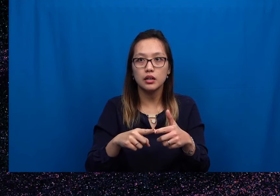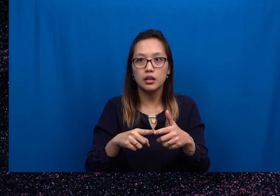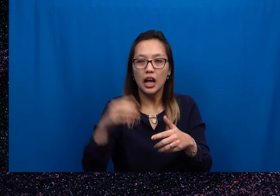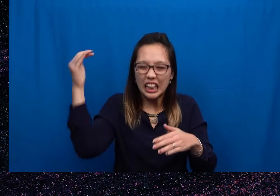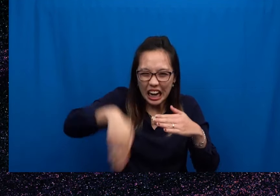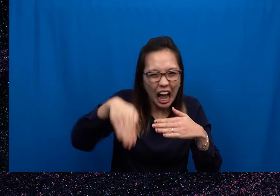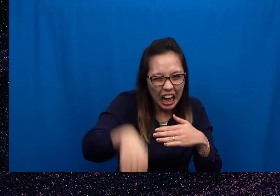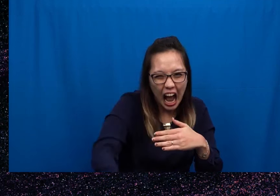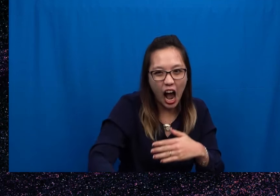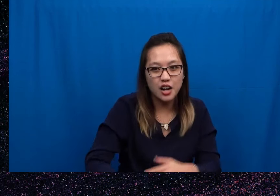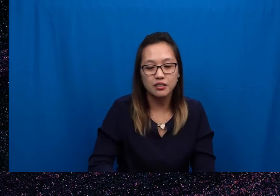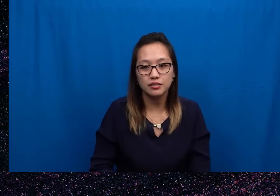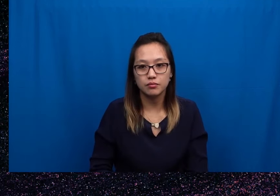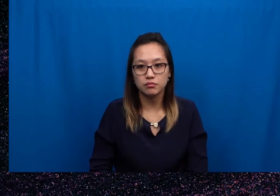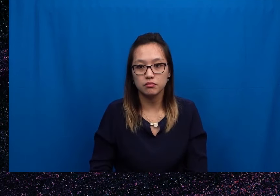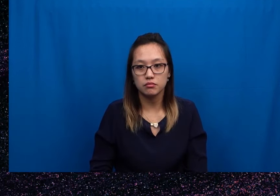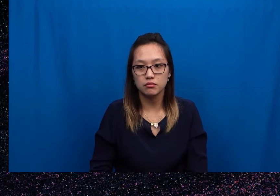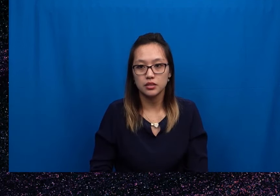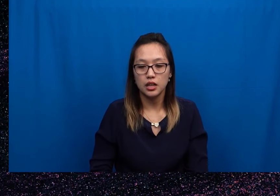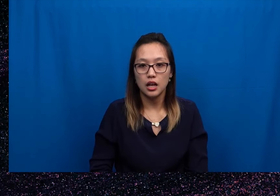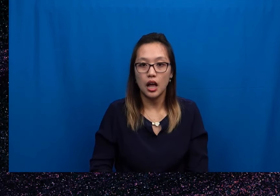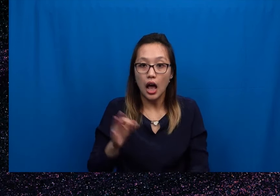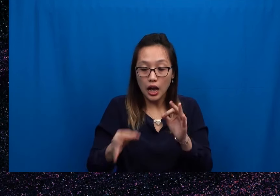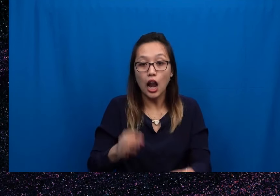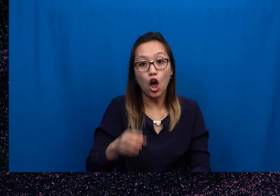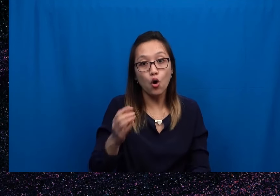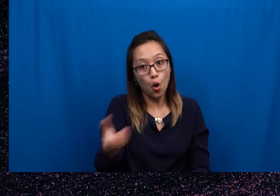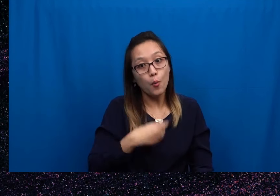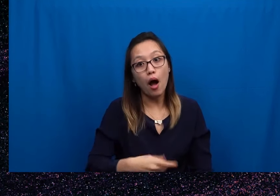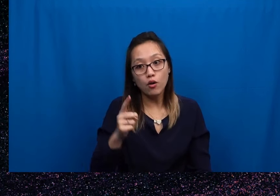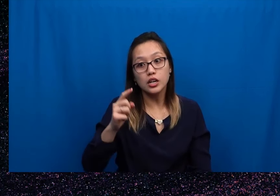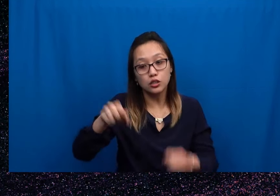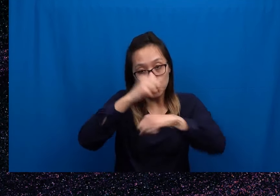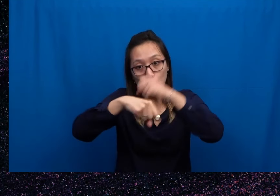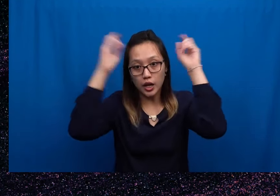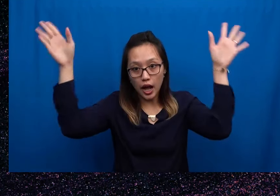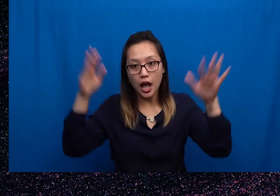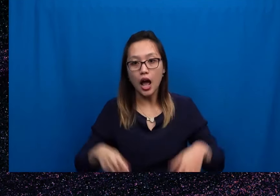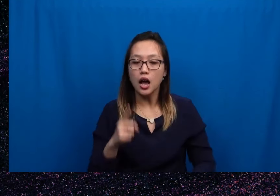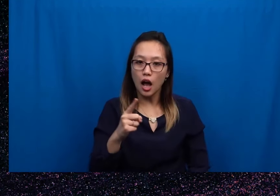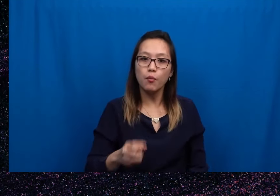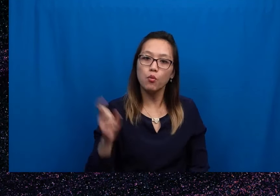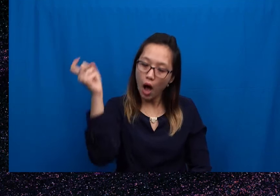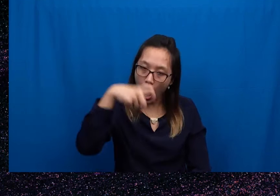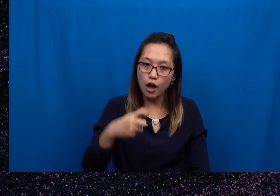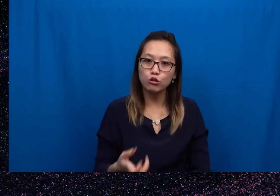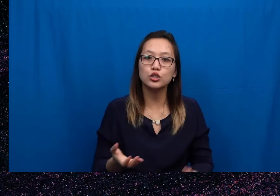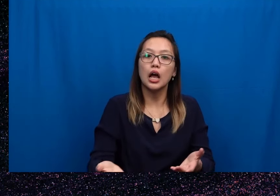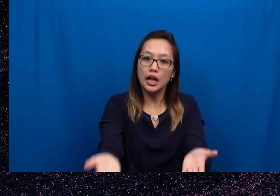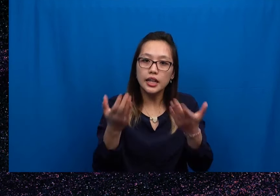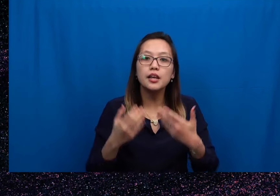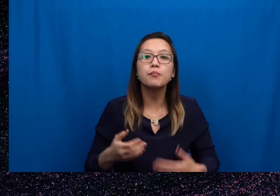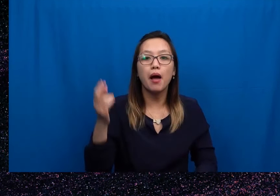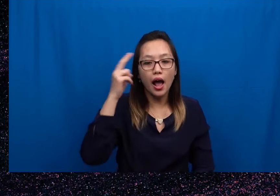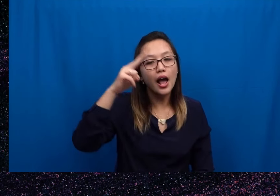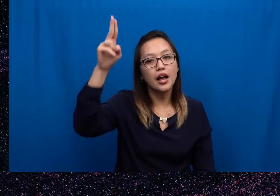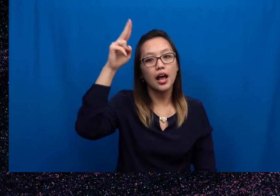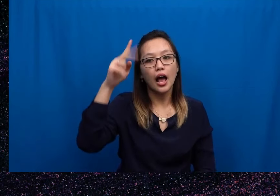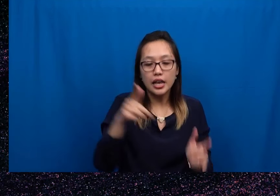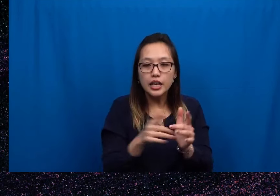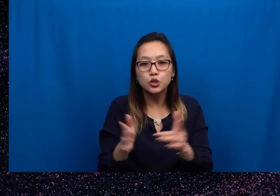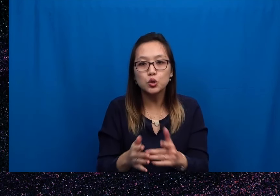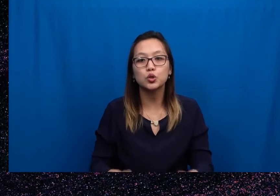surga, tidak ada jalan lain. Kamu harus terima Yesus sebagai Tuhan dan Juru Selamat. Kamu harus bertobat,